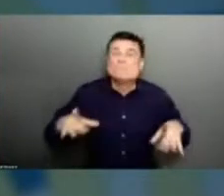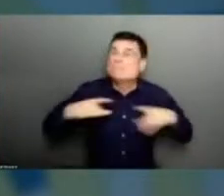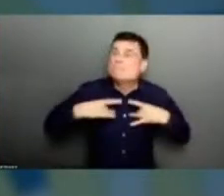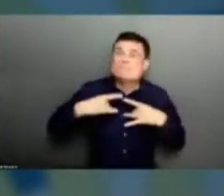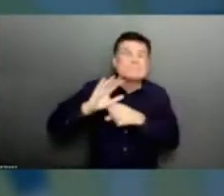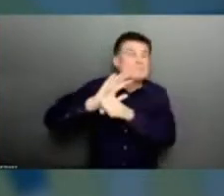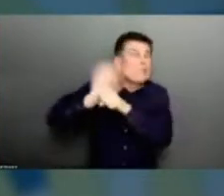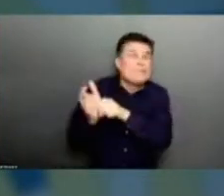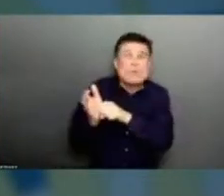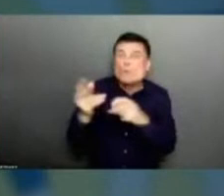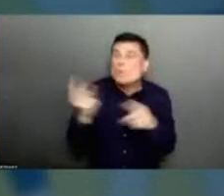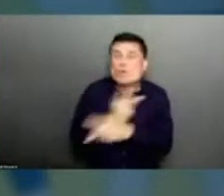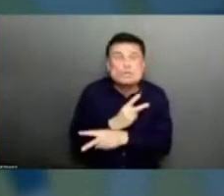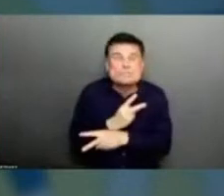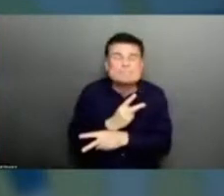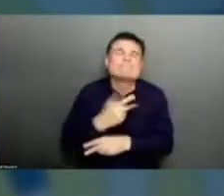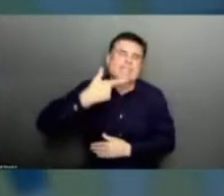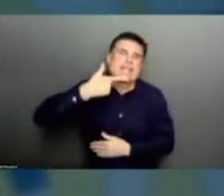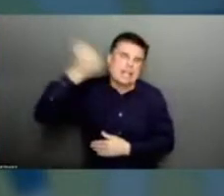越来越大。